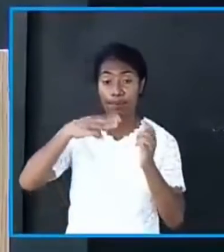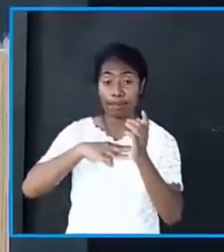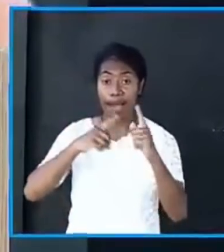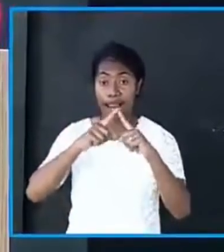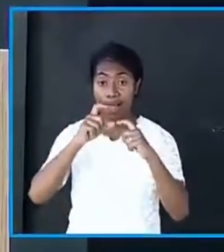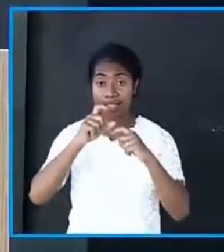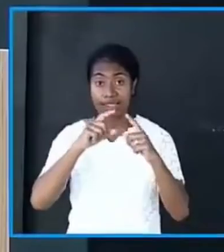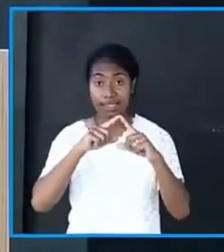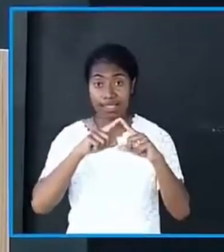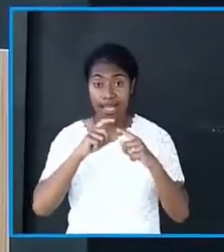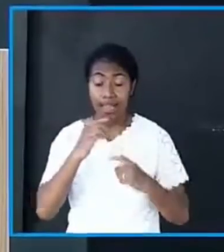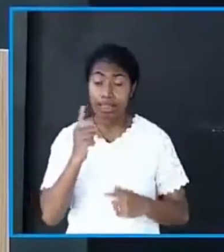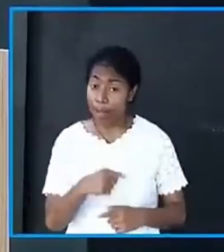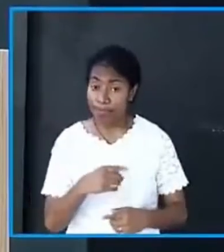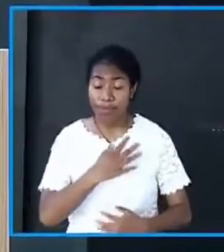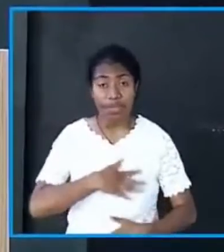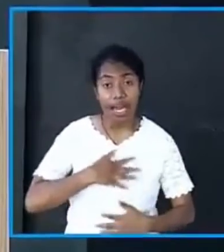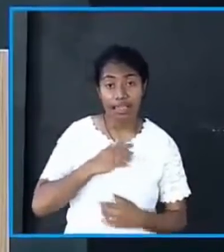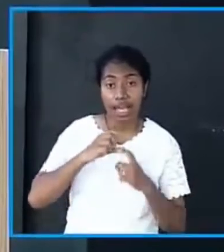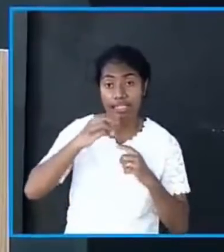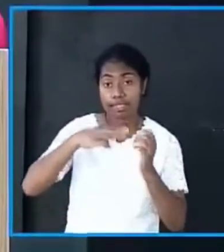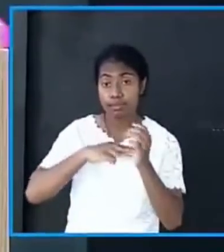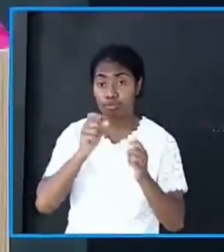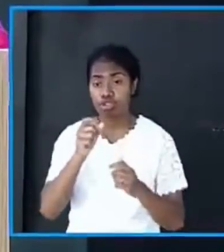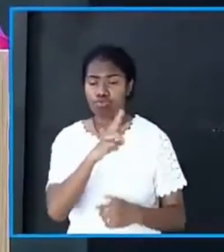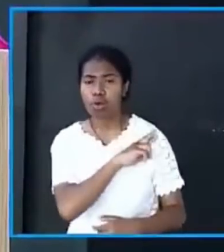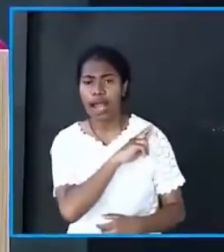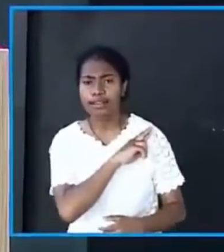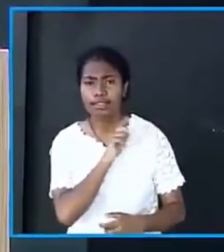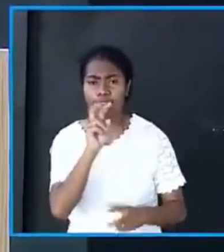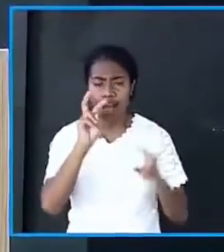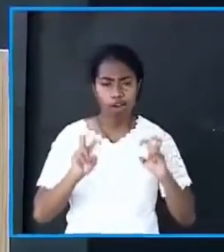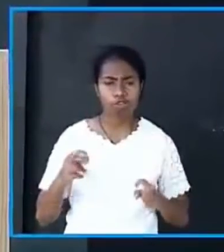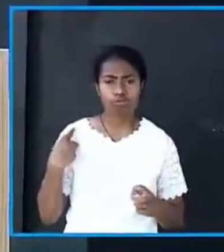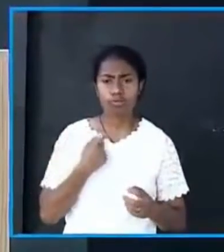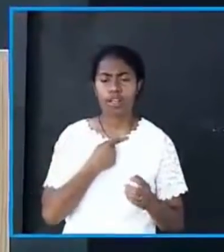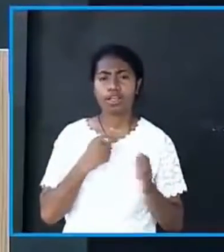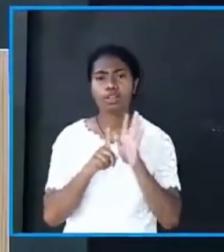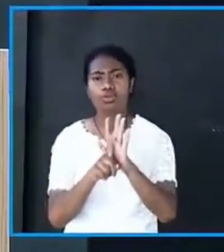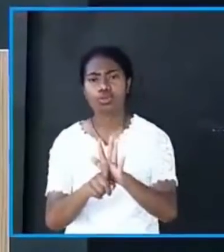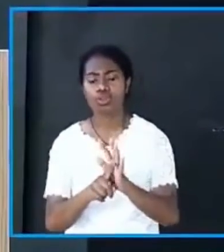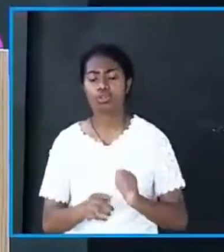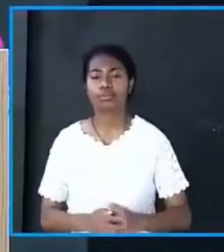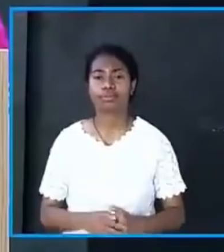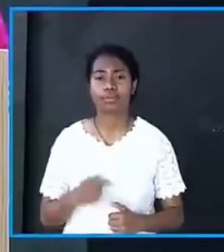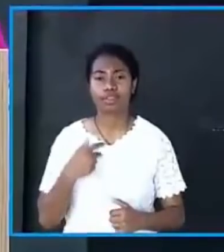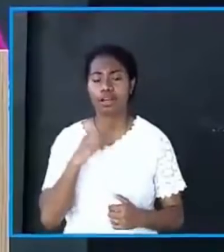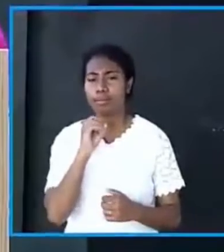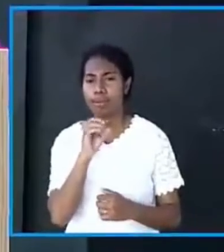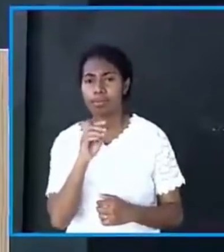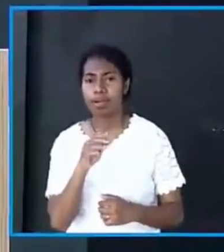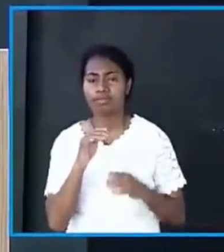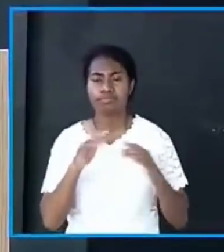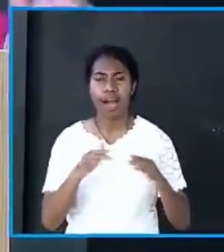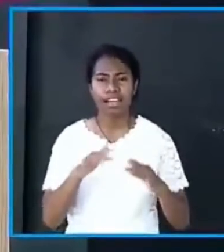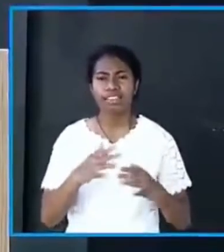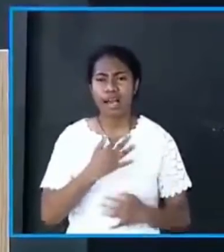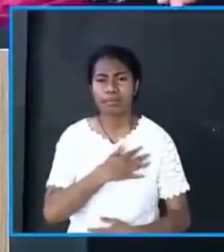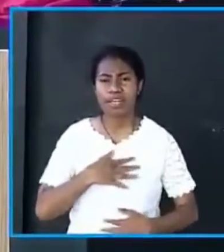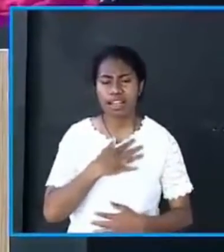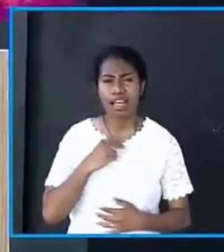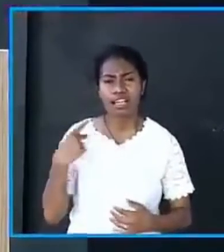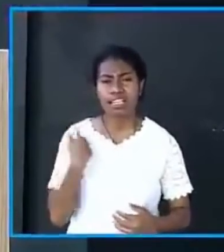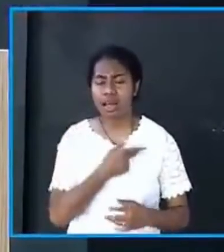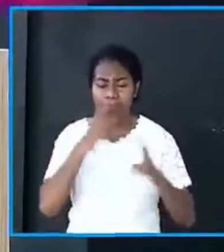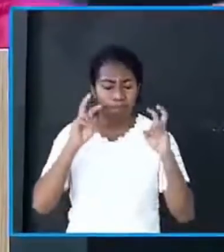lebih natal yang rajin Kau perlu belajar pada semut dalam hal kerajinan dan saya kira dalam banyak binatang kita